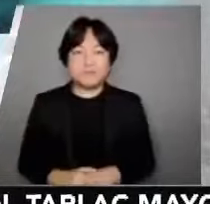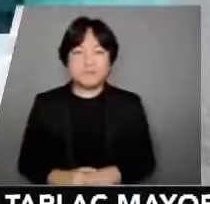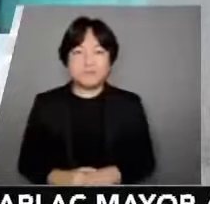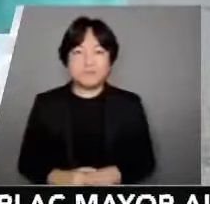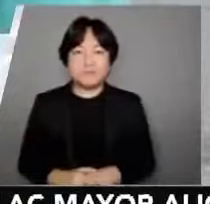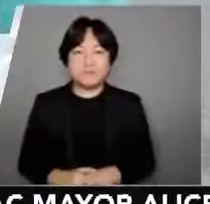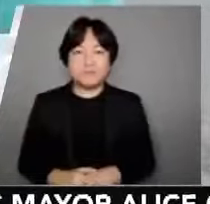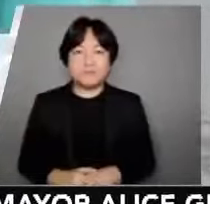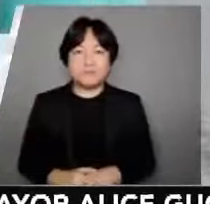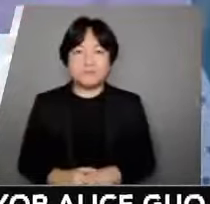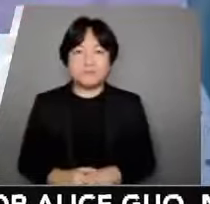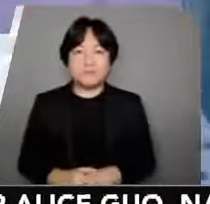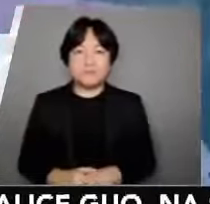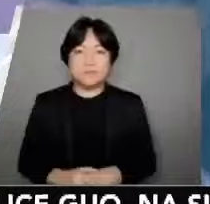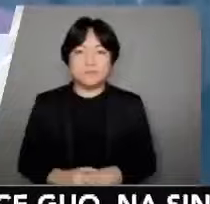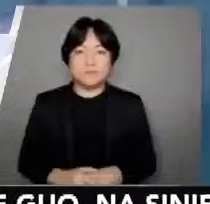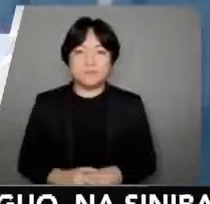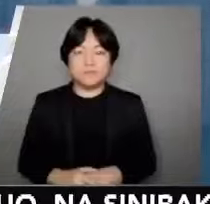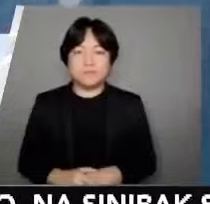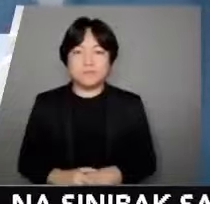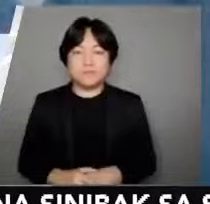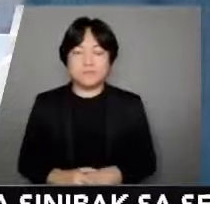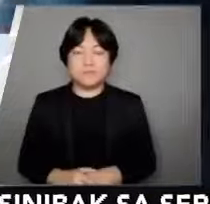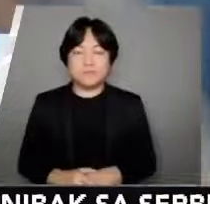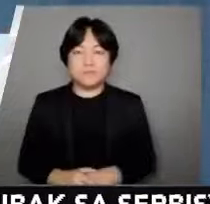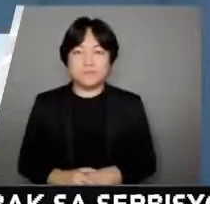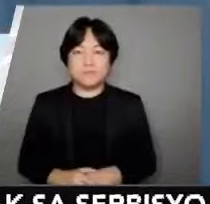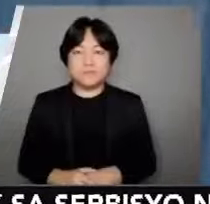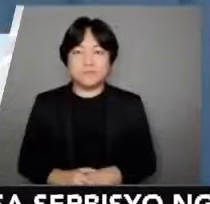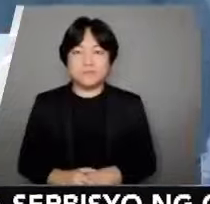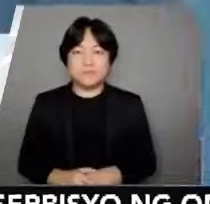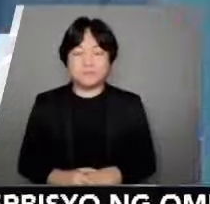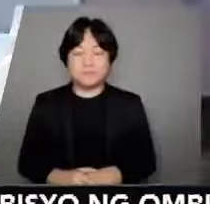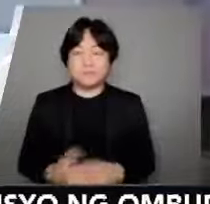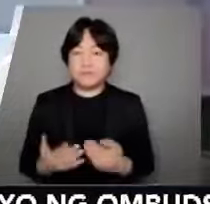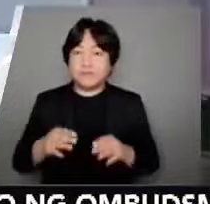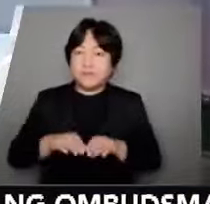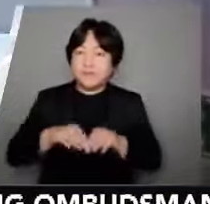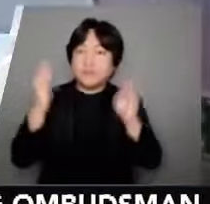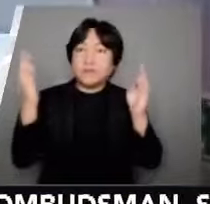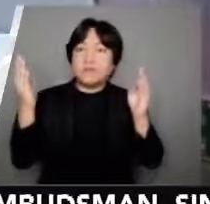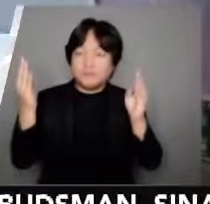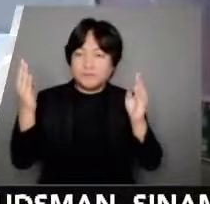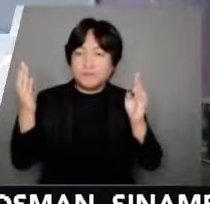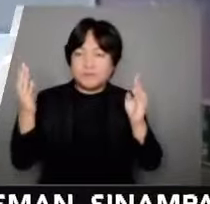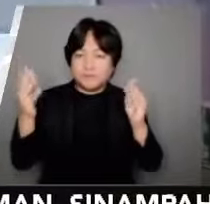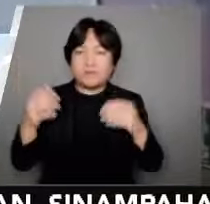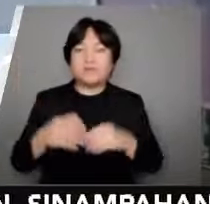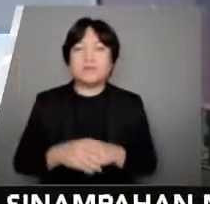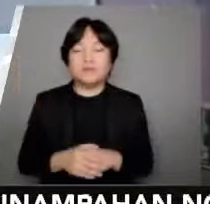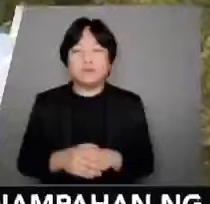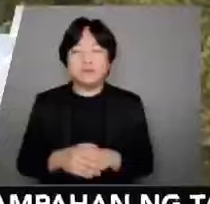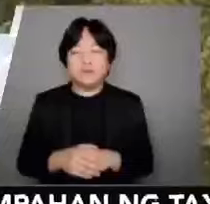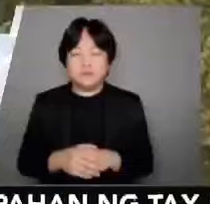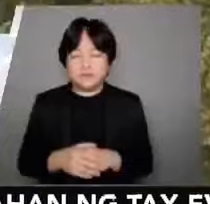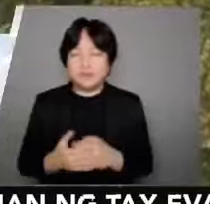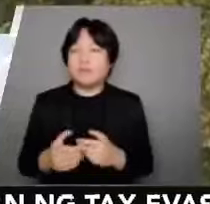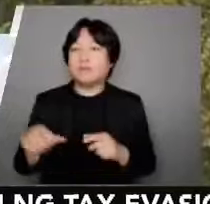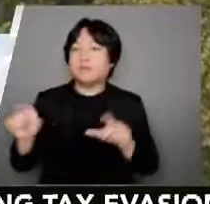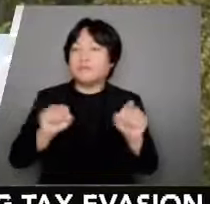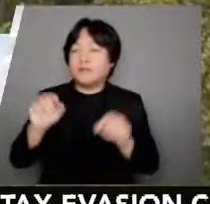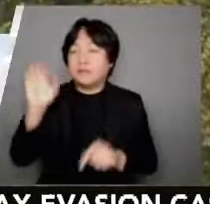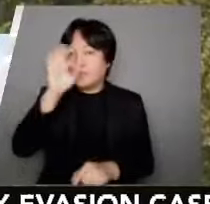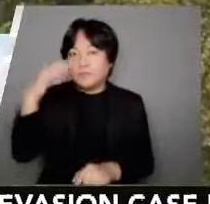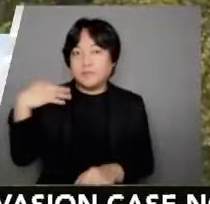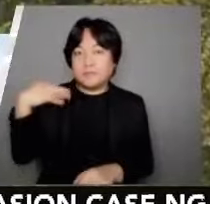Sabi ko lang vamos. Matapos ang opening ceremony, na-assign na ang mga Pinoy volunteers sa opisyal na tirahan ng mga atleta